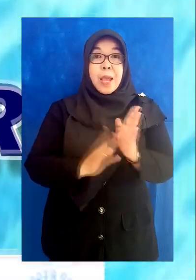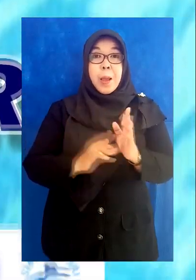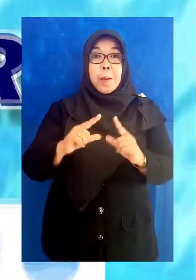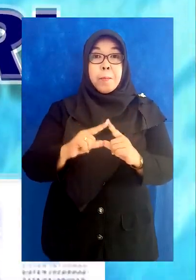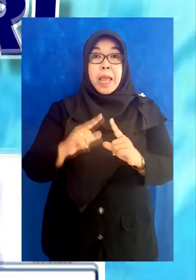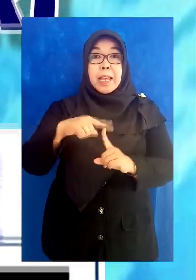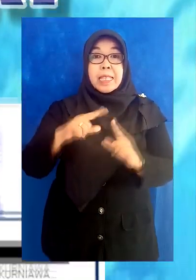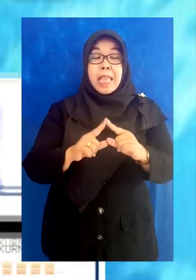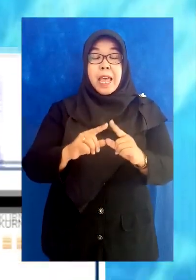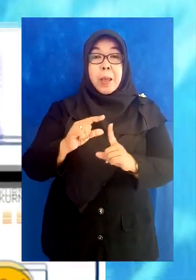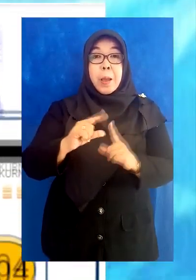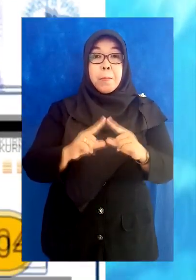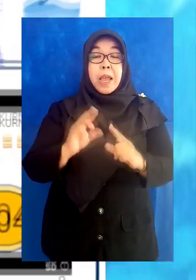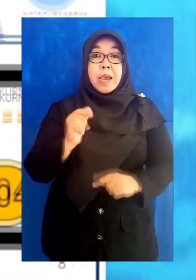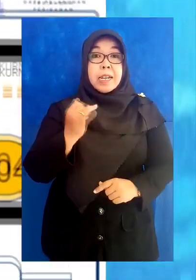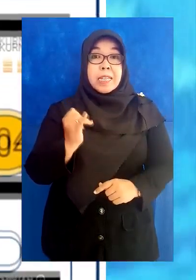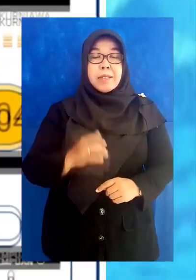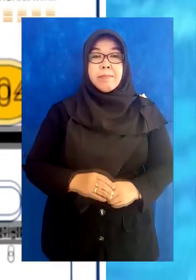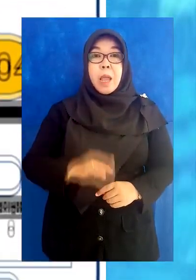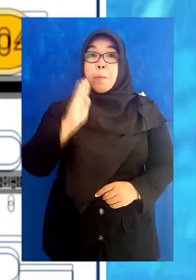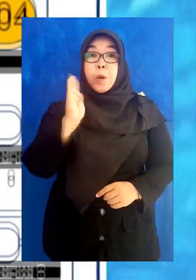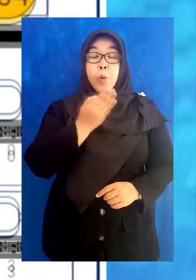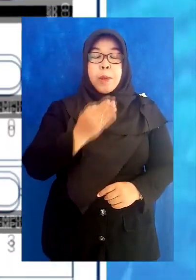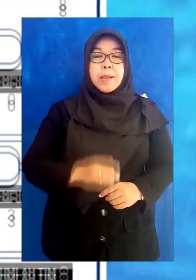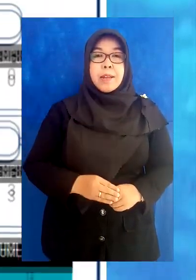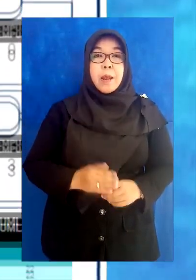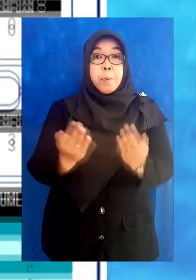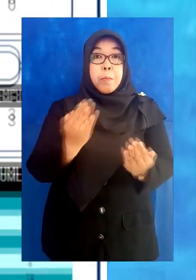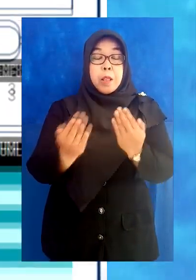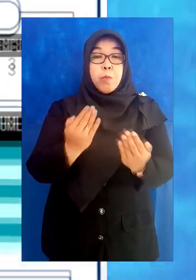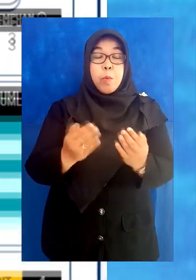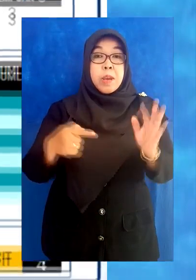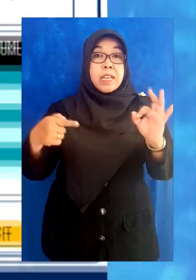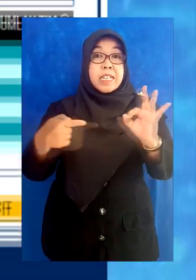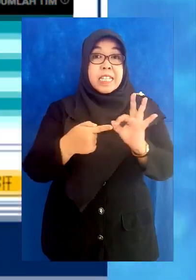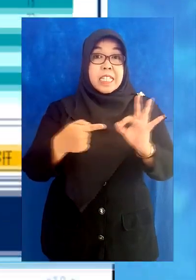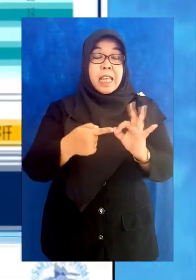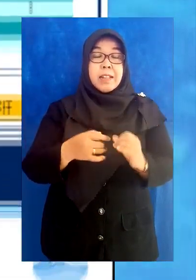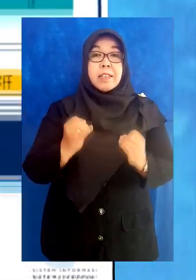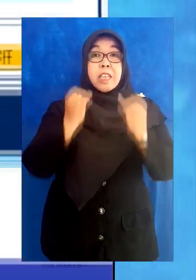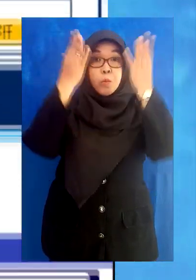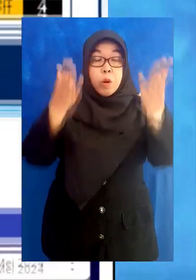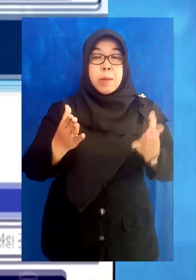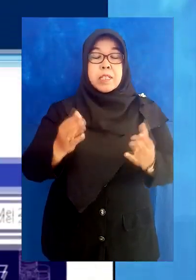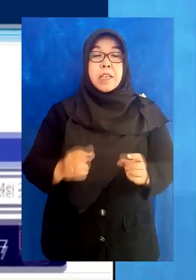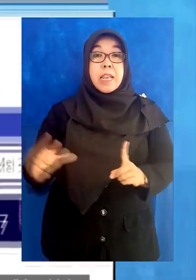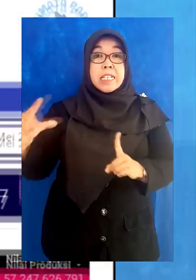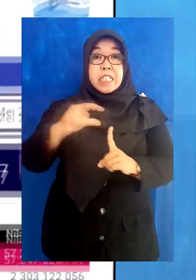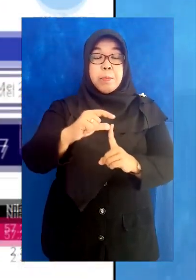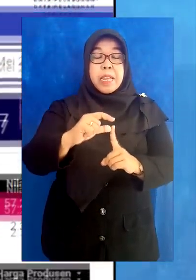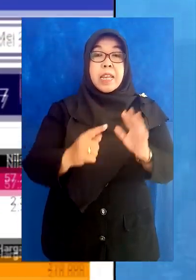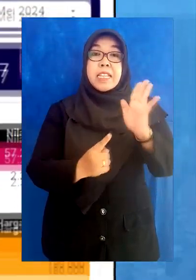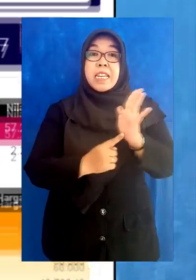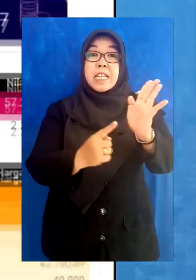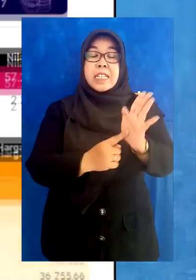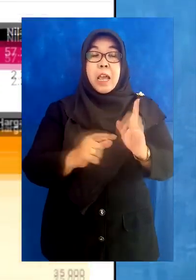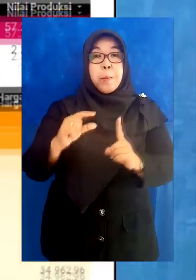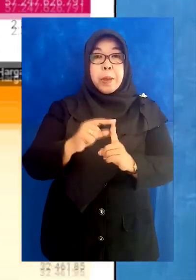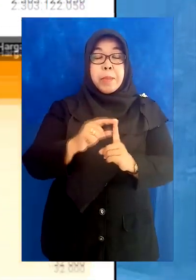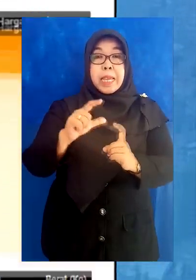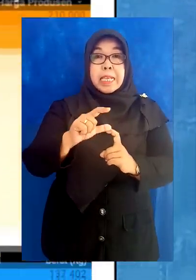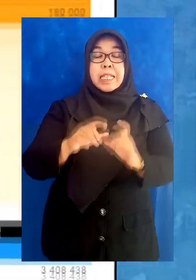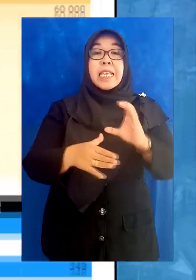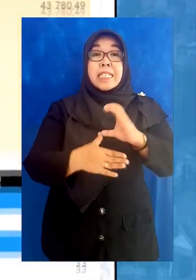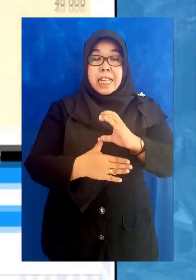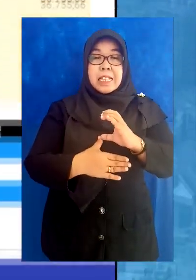Si Mata Pari merupakan platform digital informasi capaian kinerja PPS Cilacap yang digunakan sebagai alat